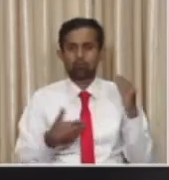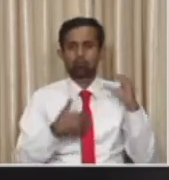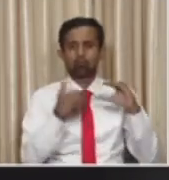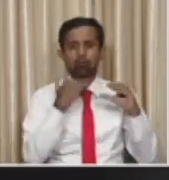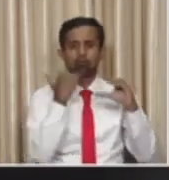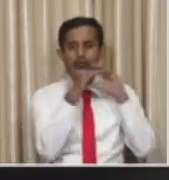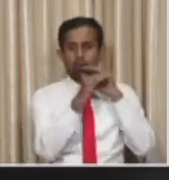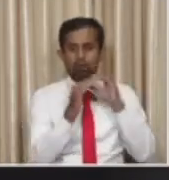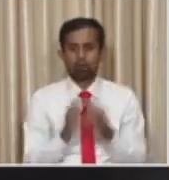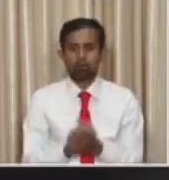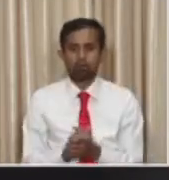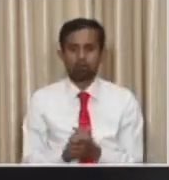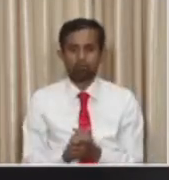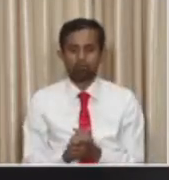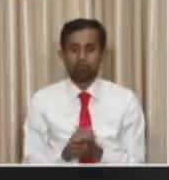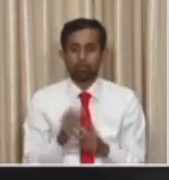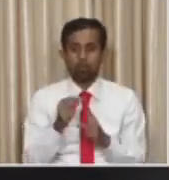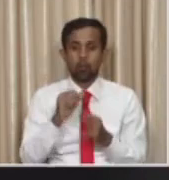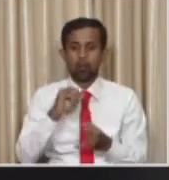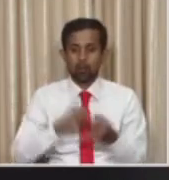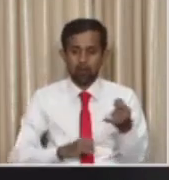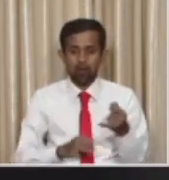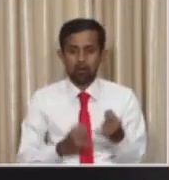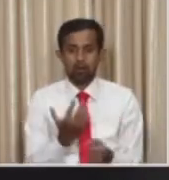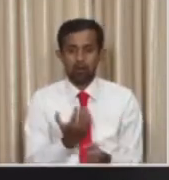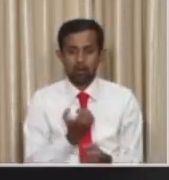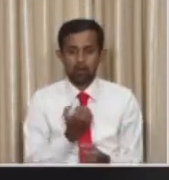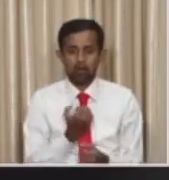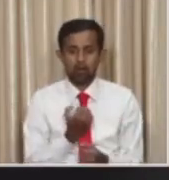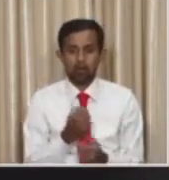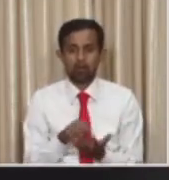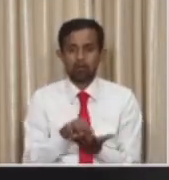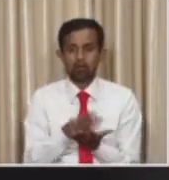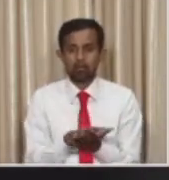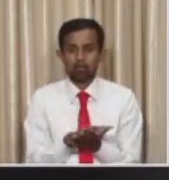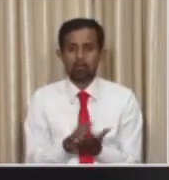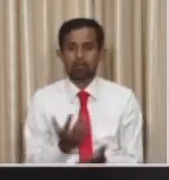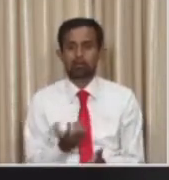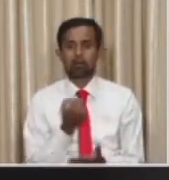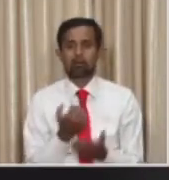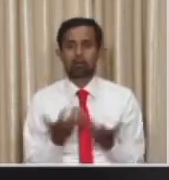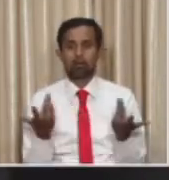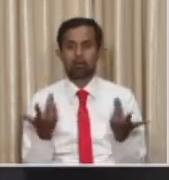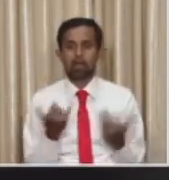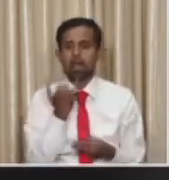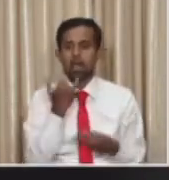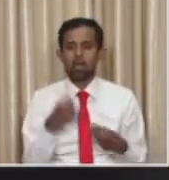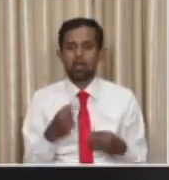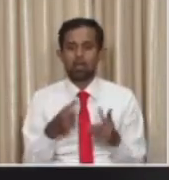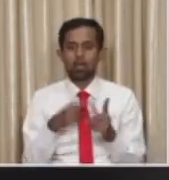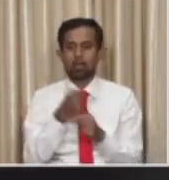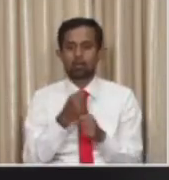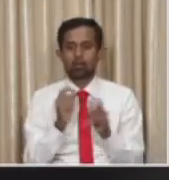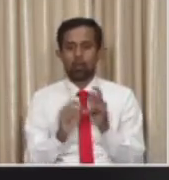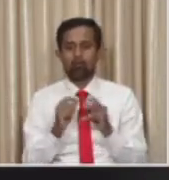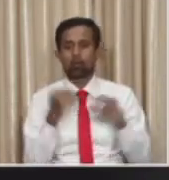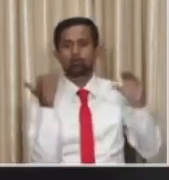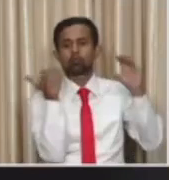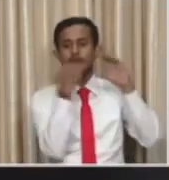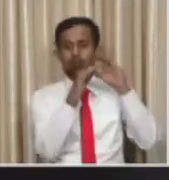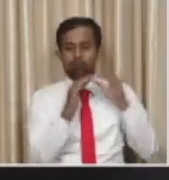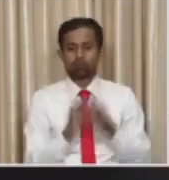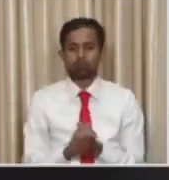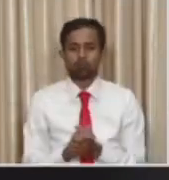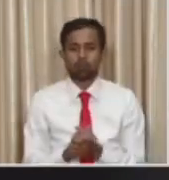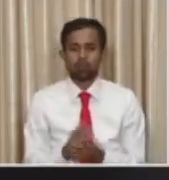please wind up. විනාඩියක් ප්‍රාදේශීය ලේකම්තුමාට ගන්න තියෙන තීරණ එතුමා ගන්නෙ නෑ. Lesiyata neethipaddha paathumen thurarna.